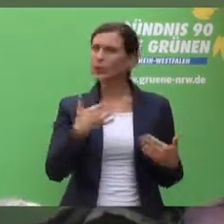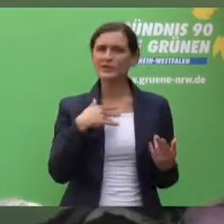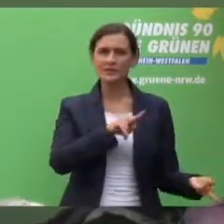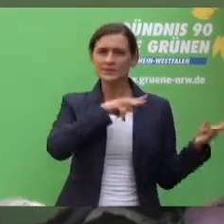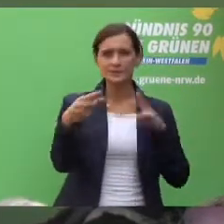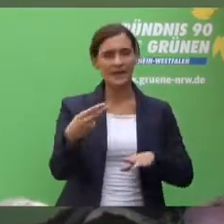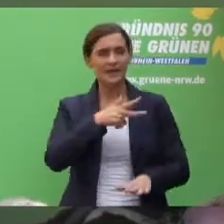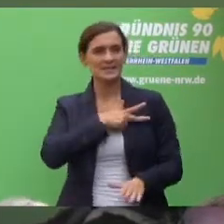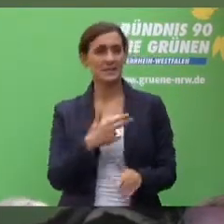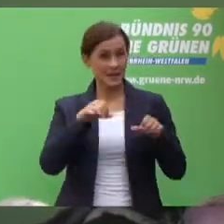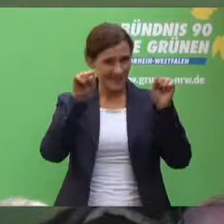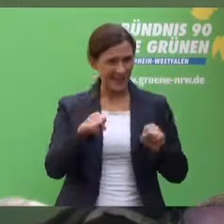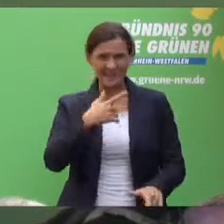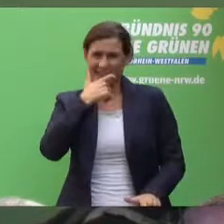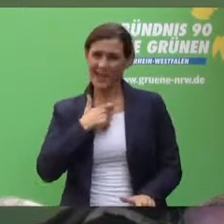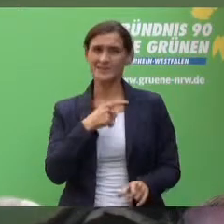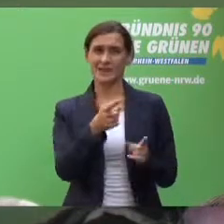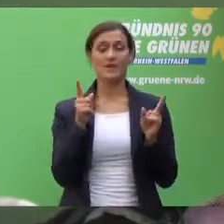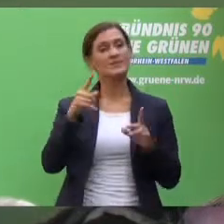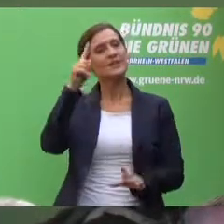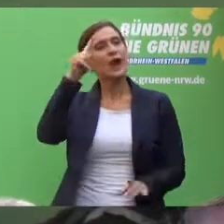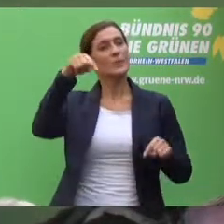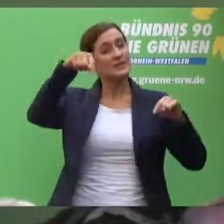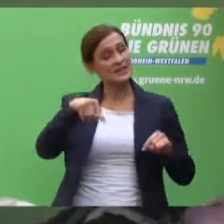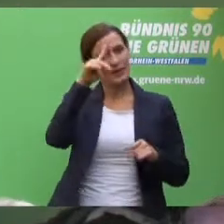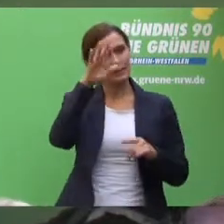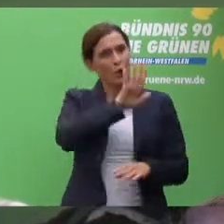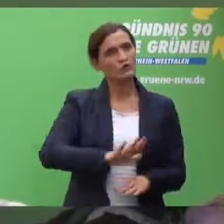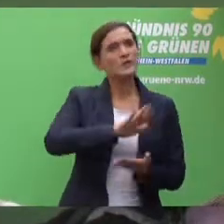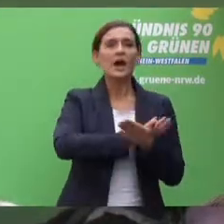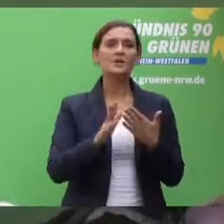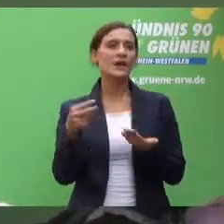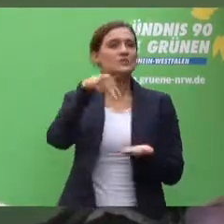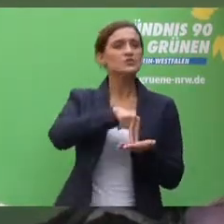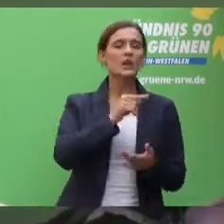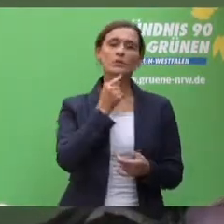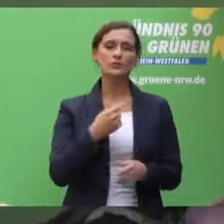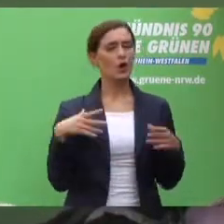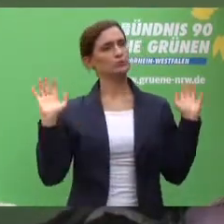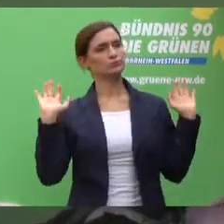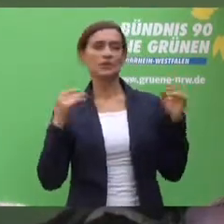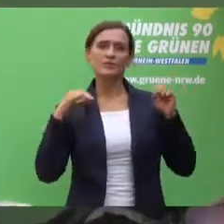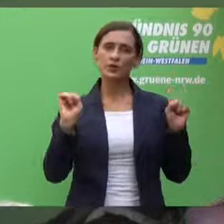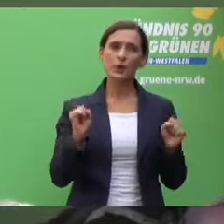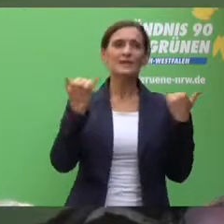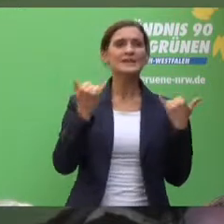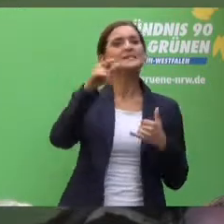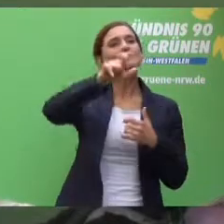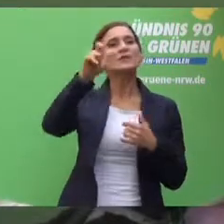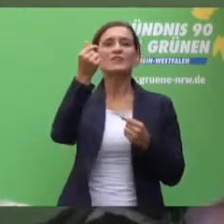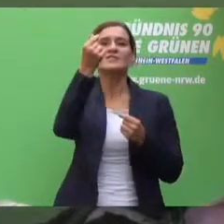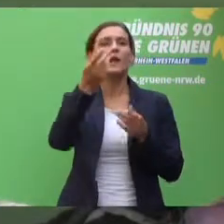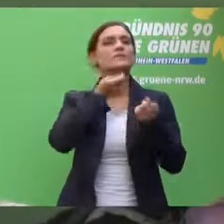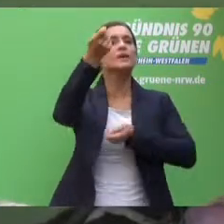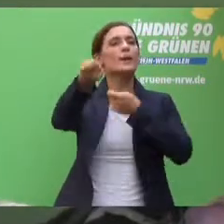nicht ernsthaft auf die Idee kommen, in diesem Lande sich hinzustellen und zu sagen, wir geben Menschen dafür Geld,